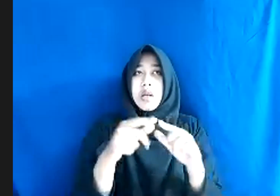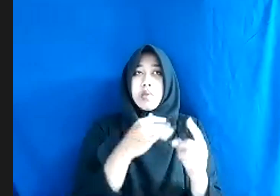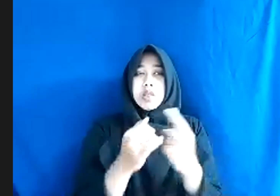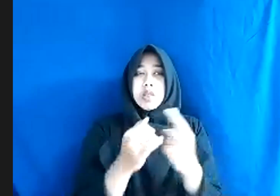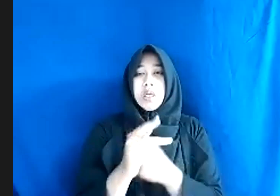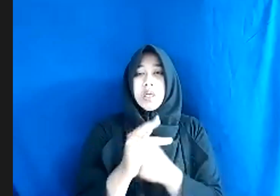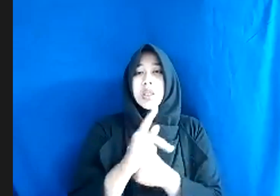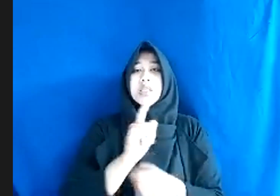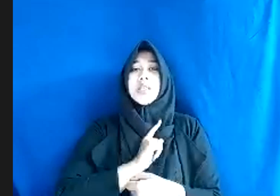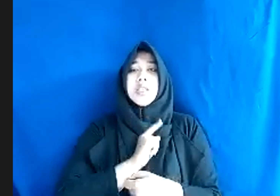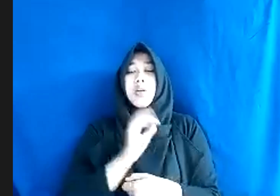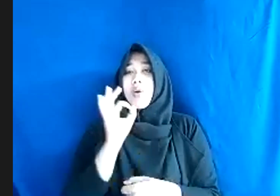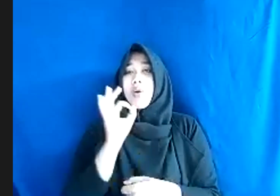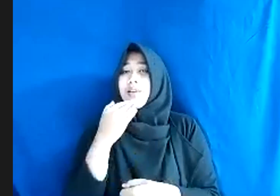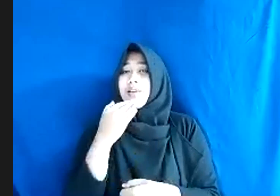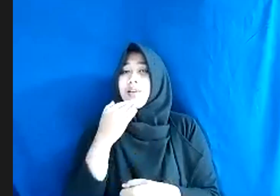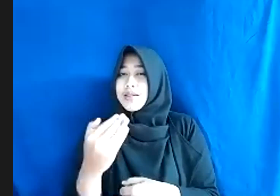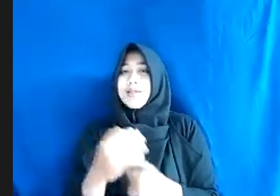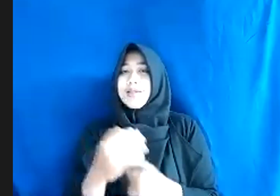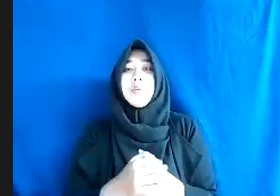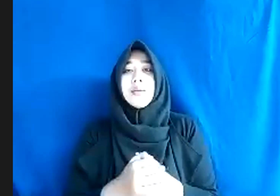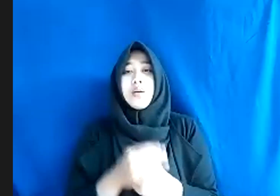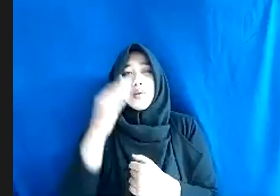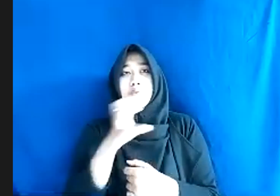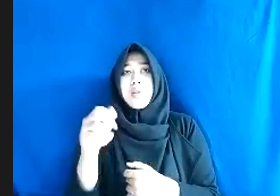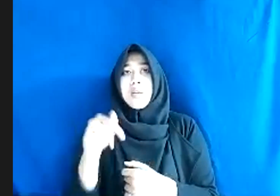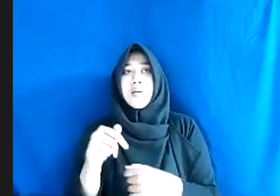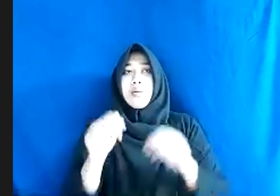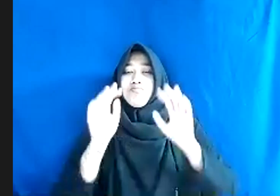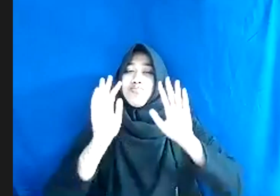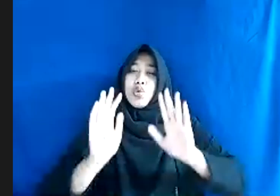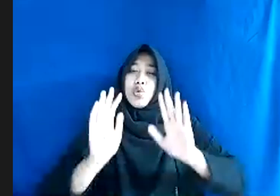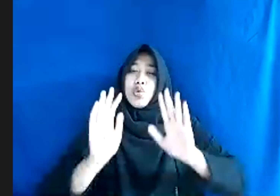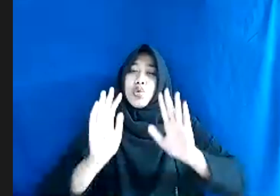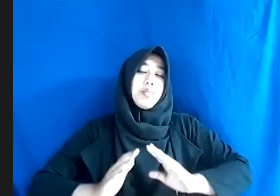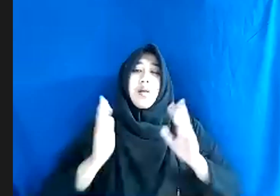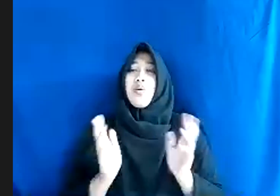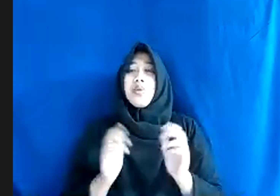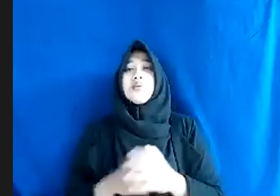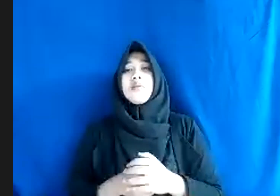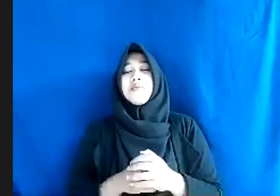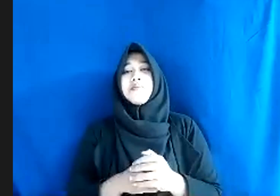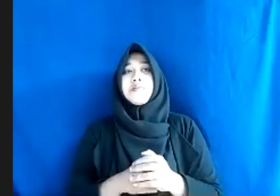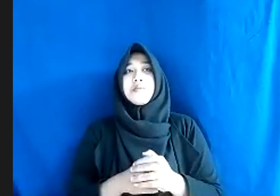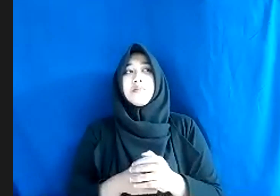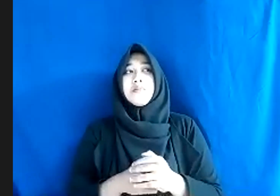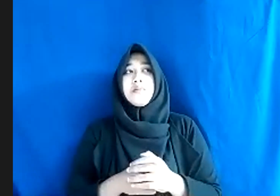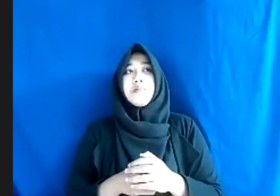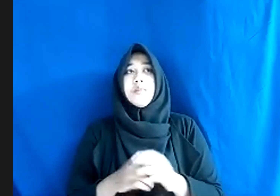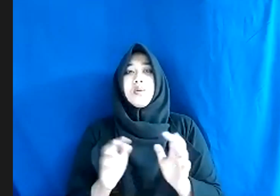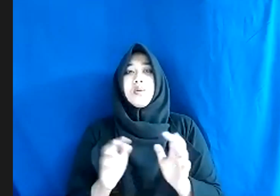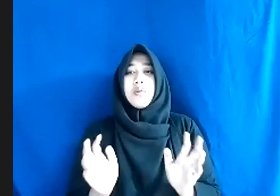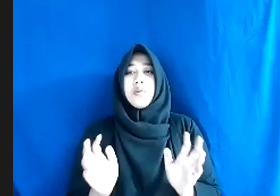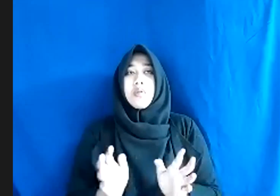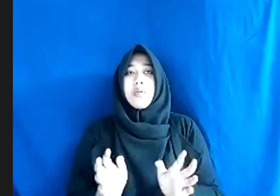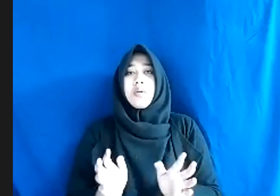ini yang sangat wow, sangat ada satu energi positif yang tersebar